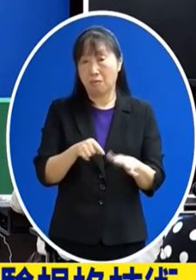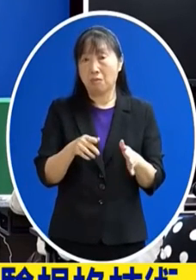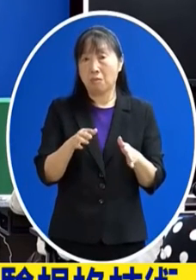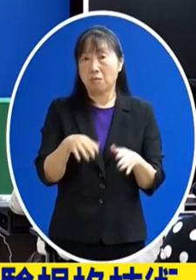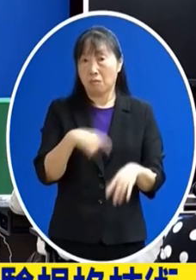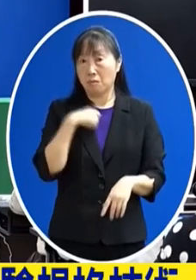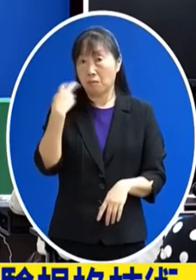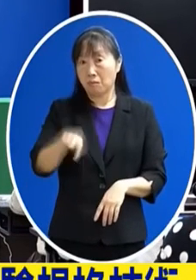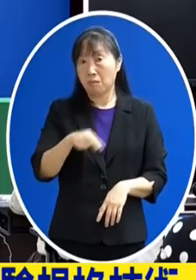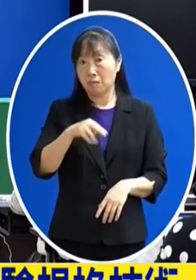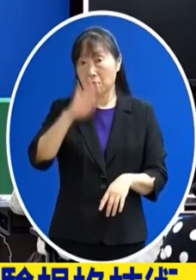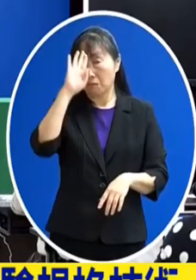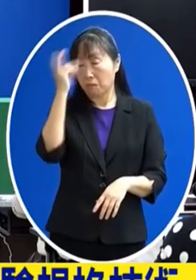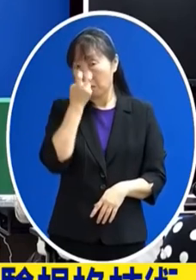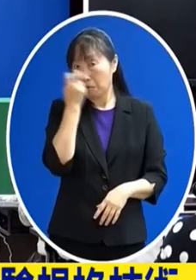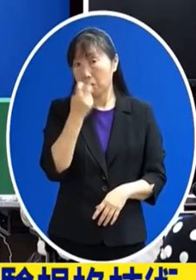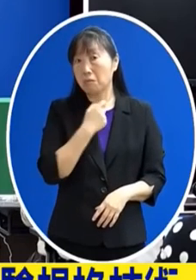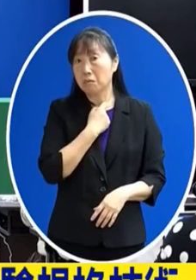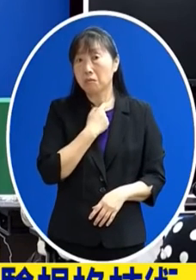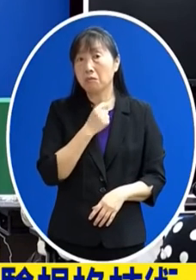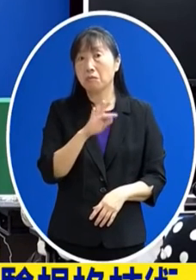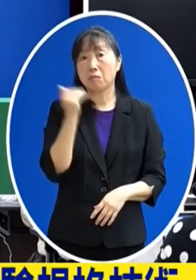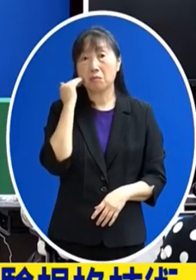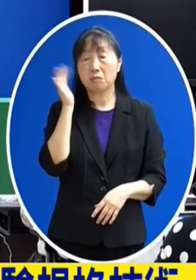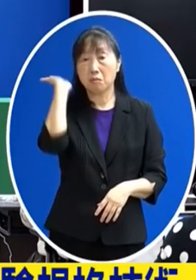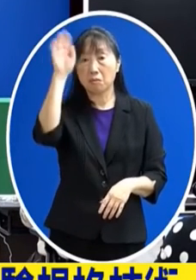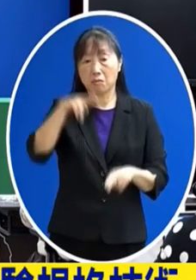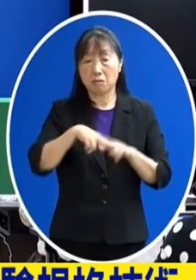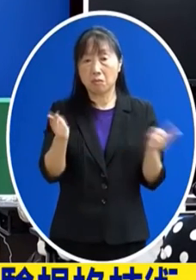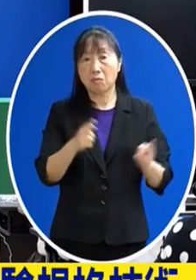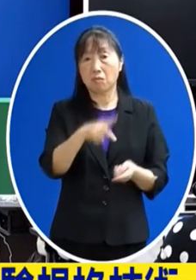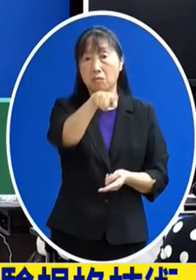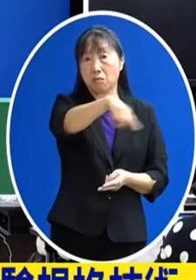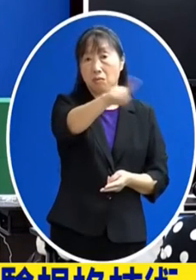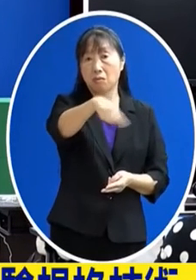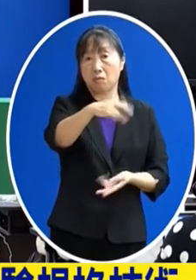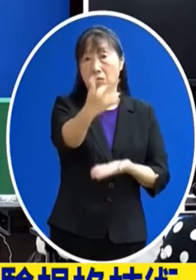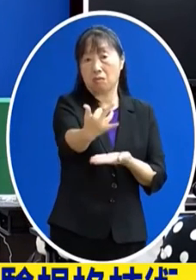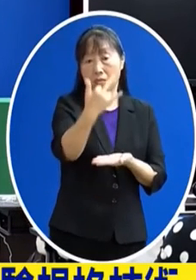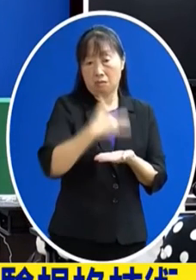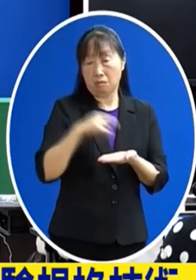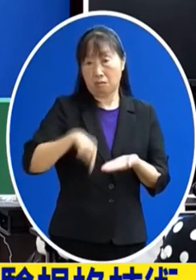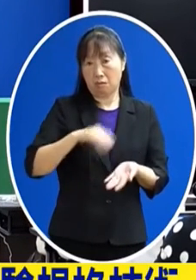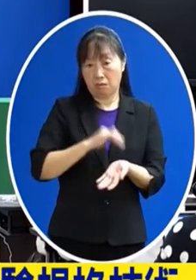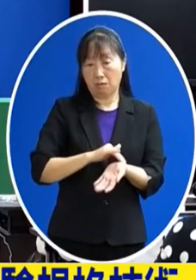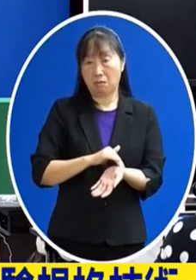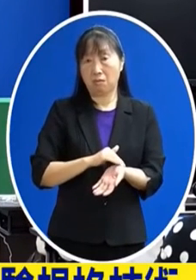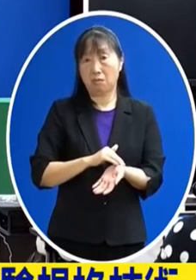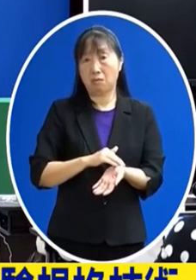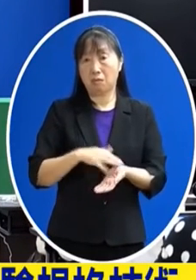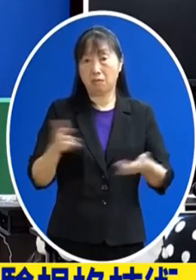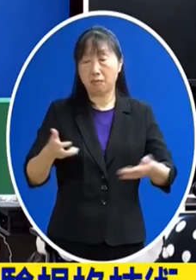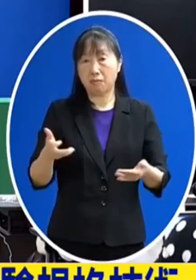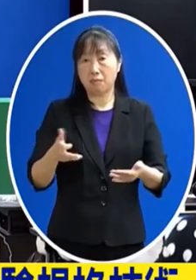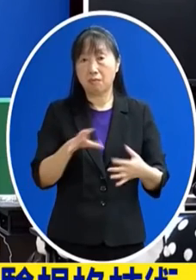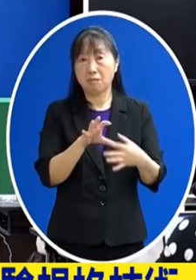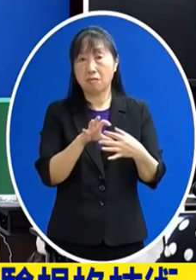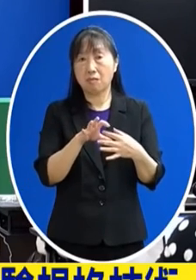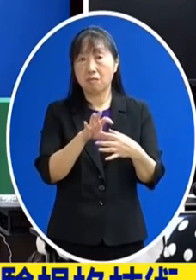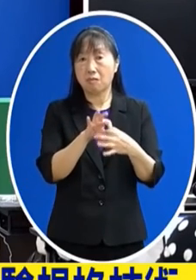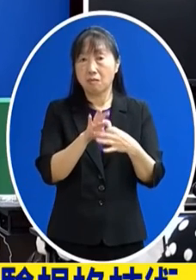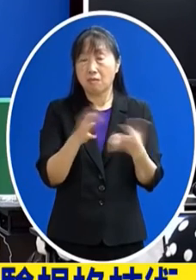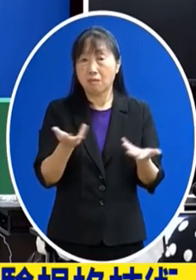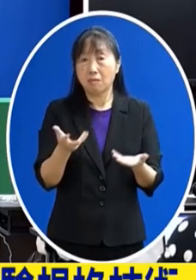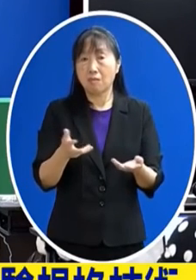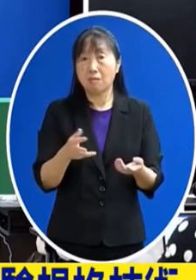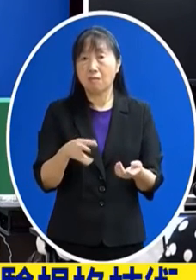也相关的规定。那如果未来开放的话，柏流人如果到台湾，治疗疾病或者等等相关的，也是会